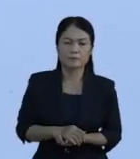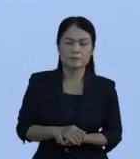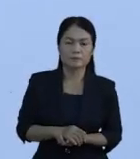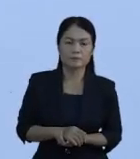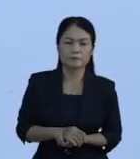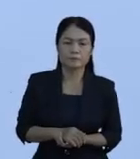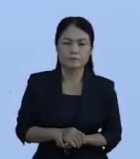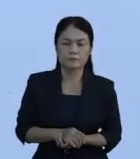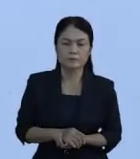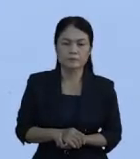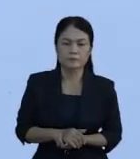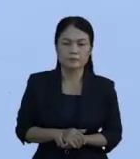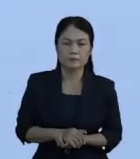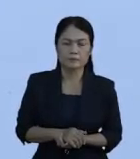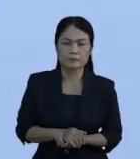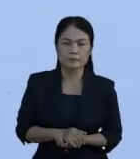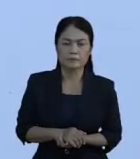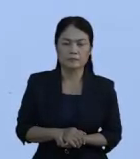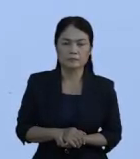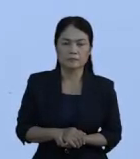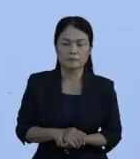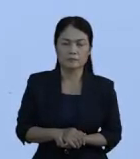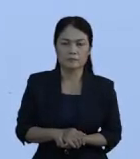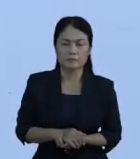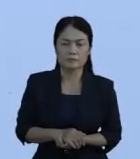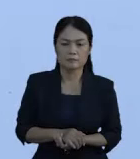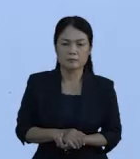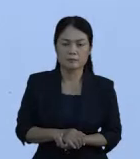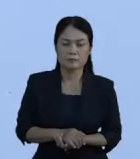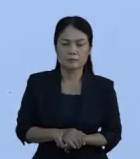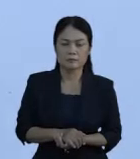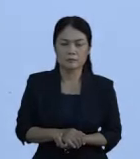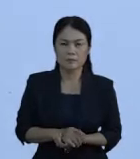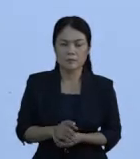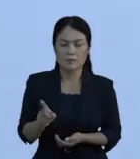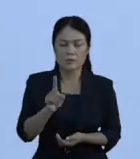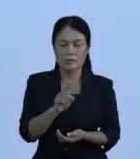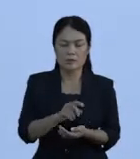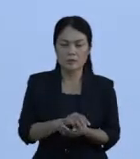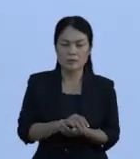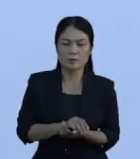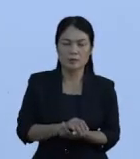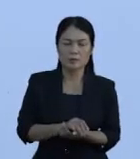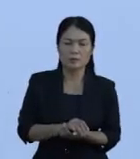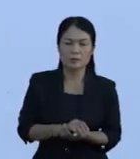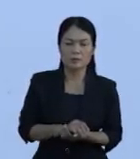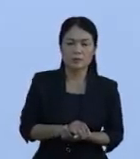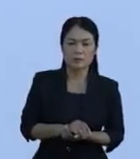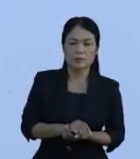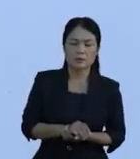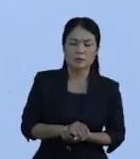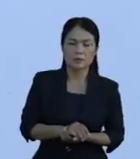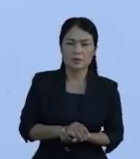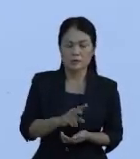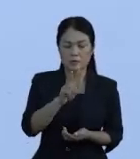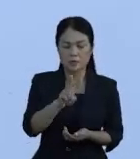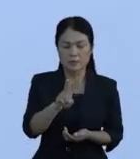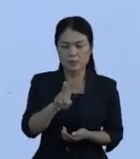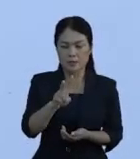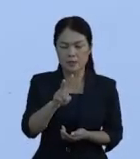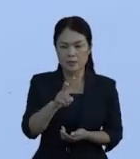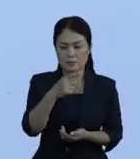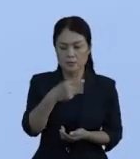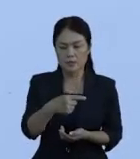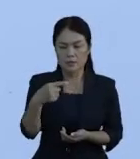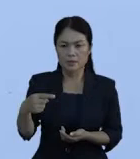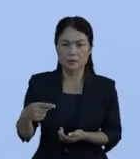bảy liền và thật nơi chết bảy liền chiêng là kế và thật nơi chịt bầy liên chiến à pí